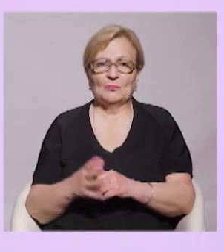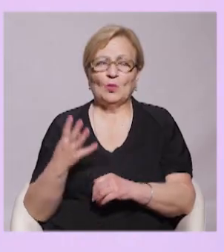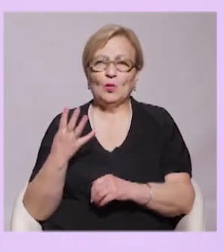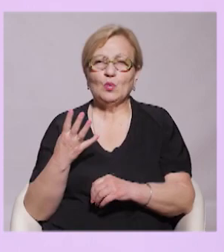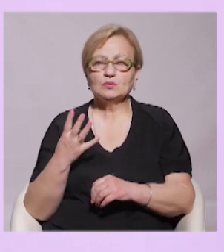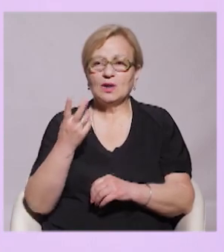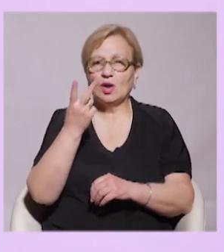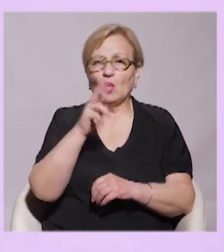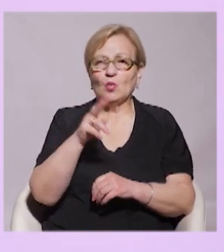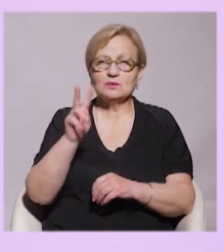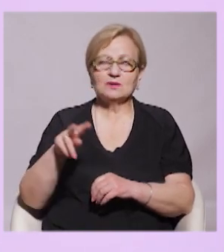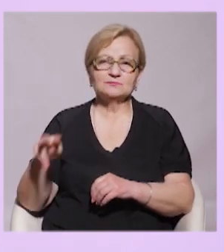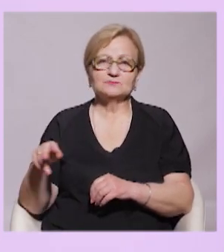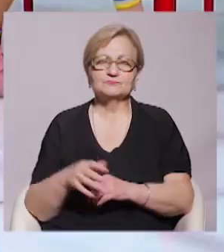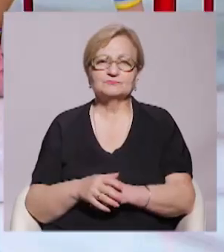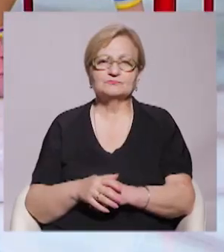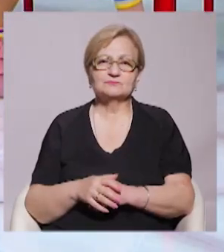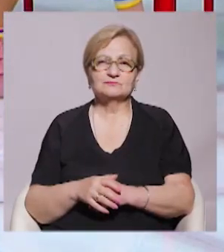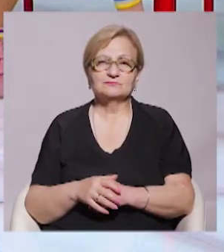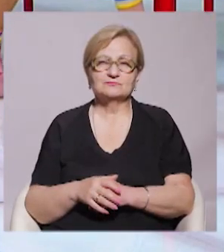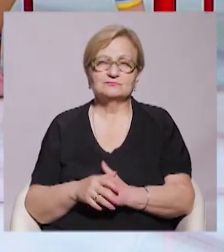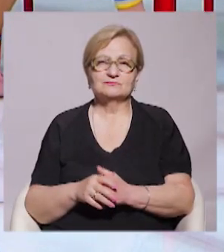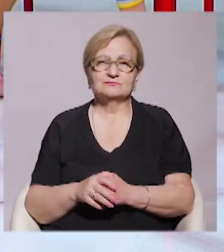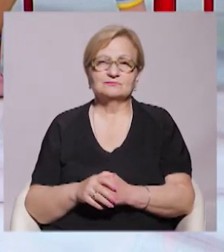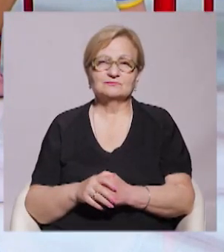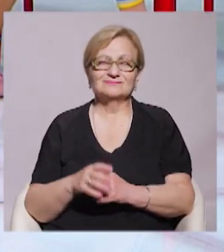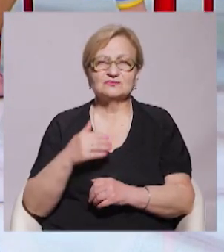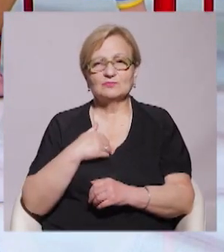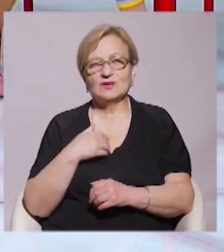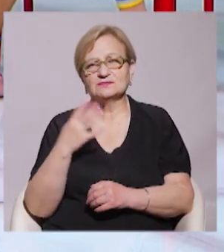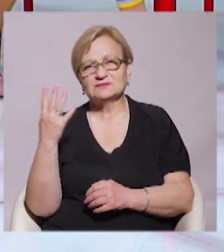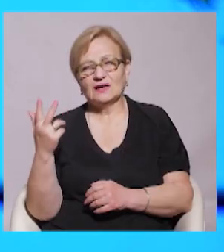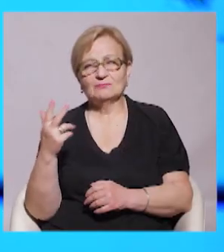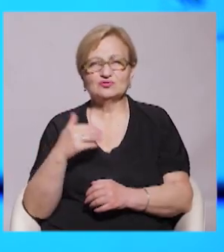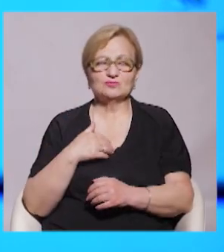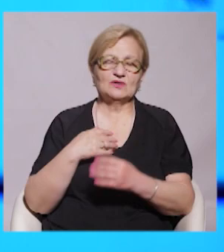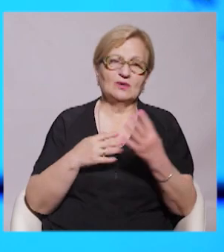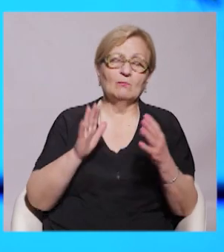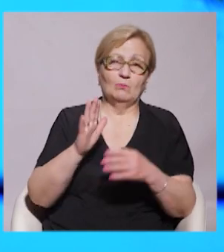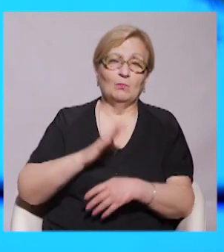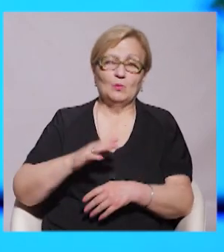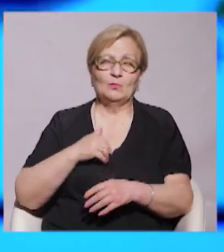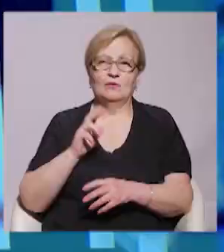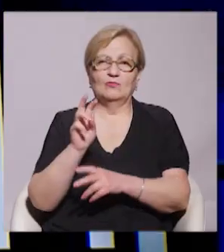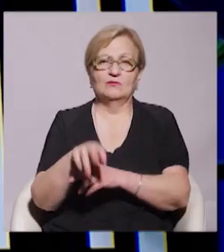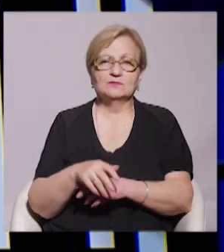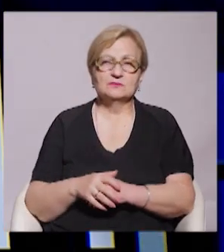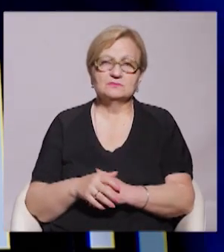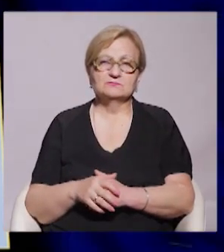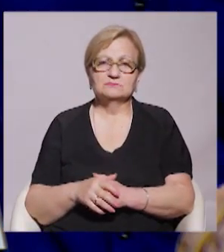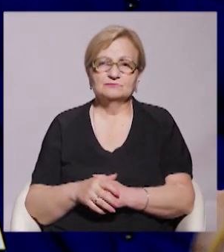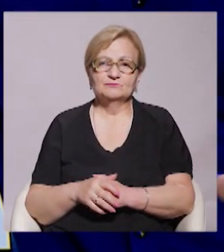4 გადავამოწმოთ მოვალ თქვენამდეც ჩვენთან 3 ჩვენთან 2 აუცილებლად მოვალ თქვენამდეც ანასტასიასი